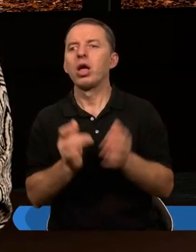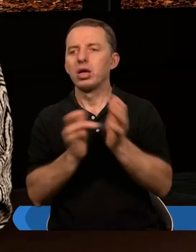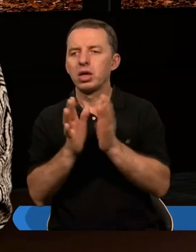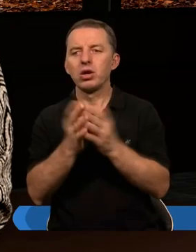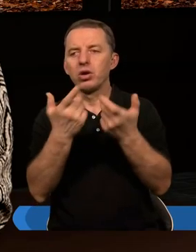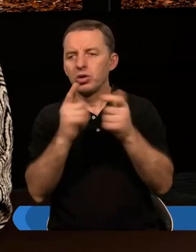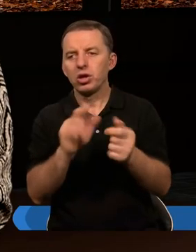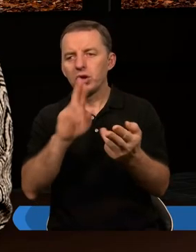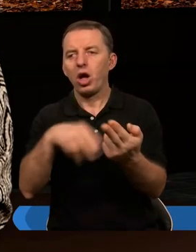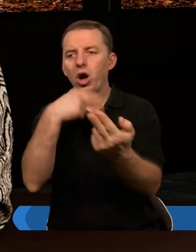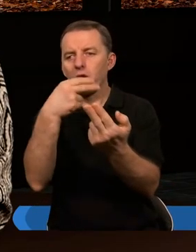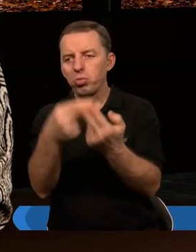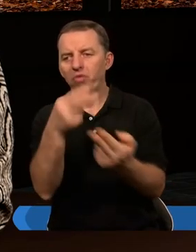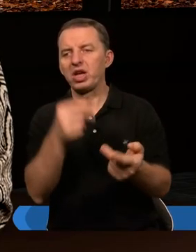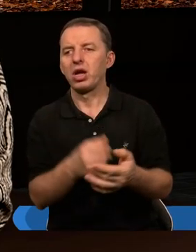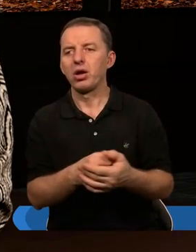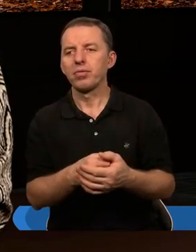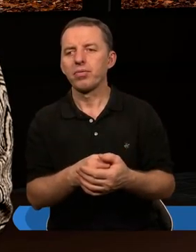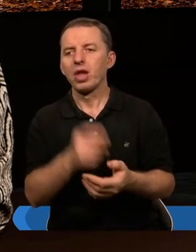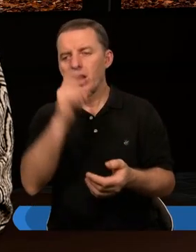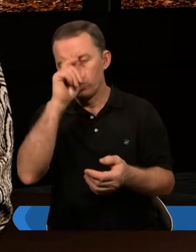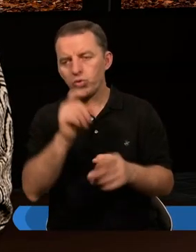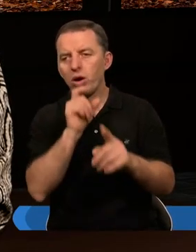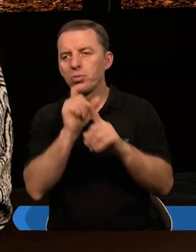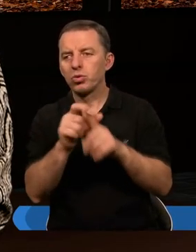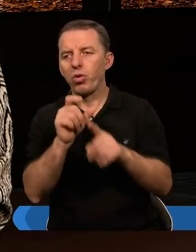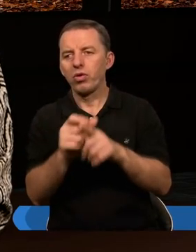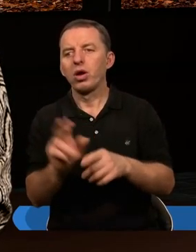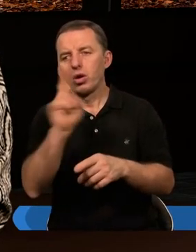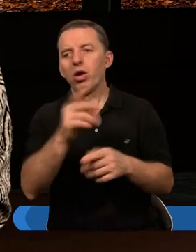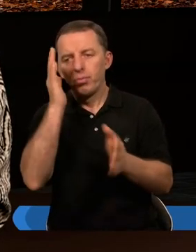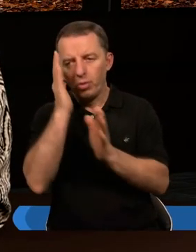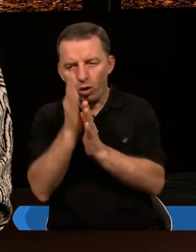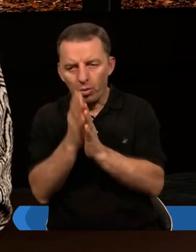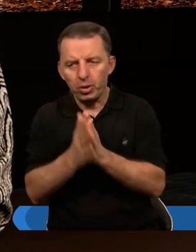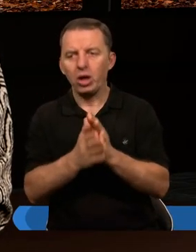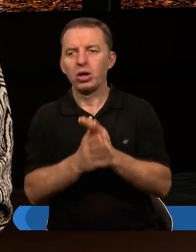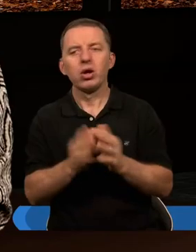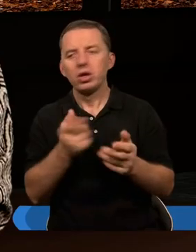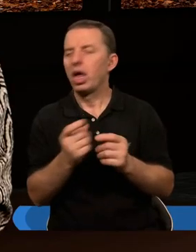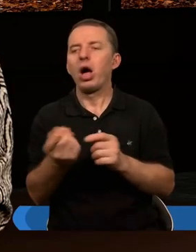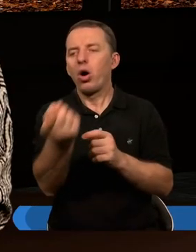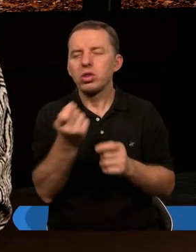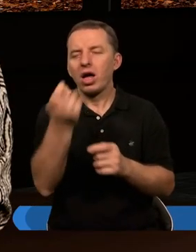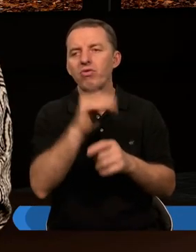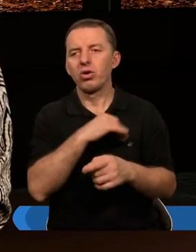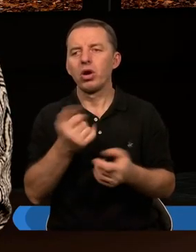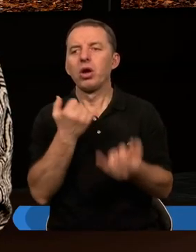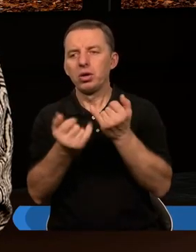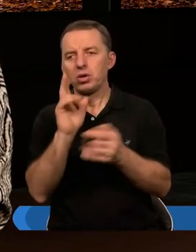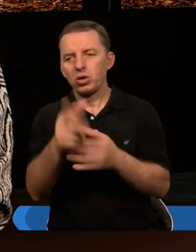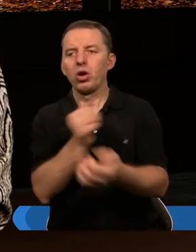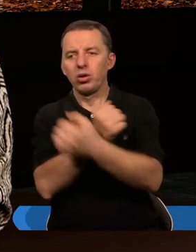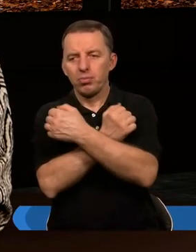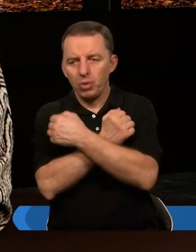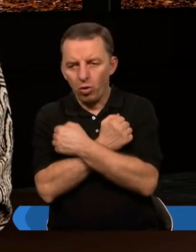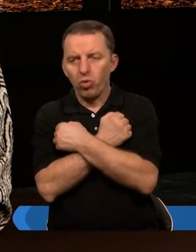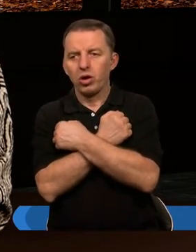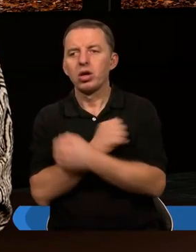jednak Jezus nigdy nie odpowiedział złym słowem. W ogóle się po prostu nie odezwał, nie? A jeśli już to z